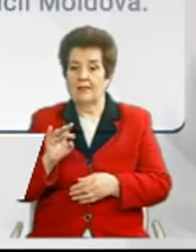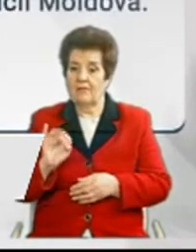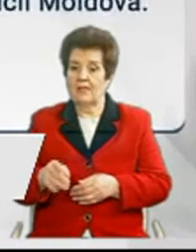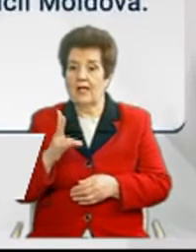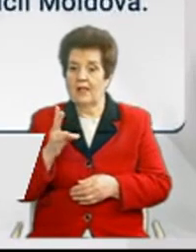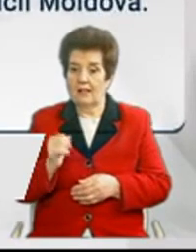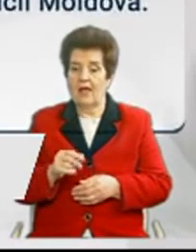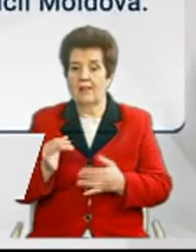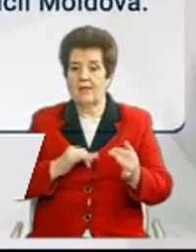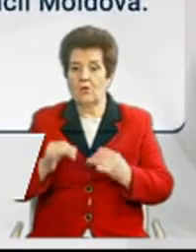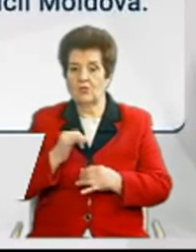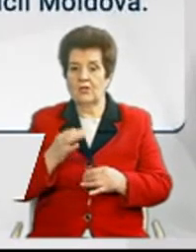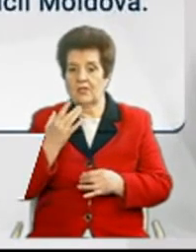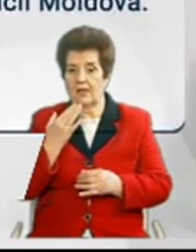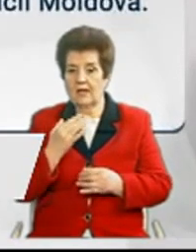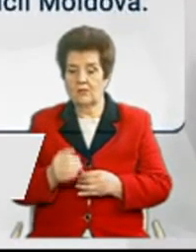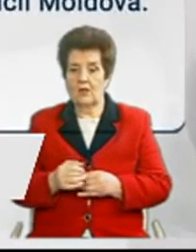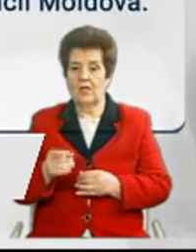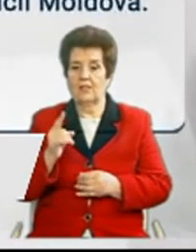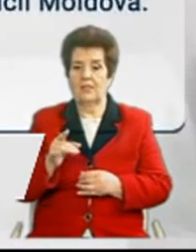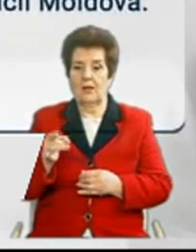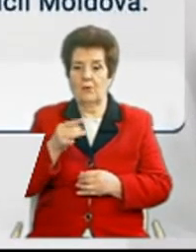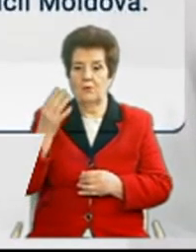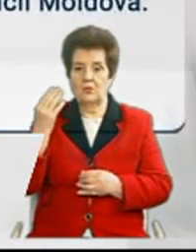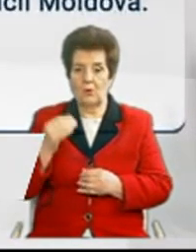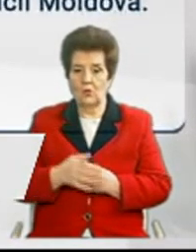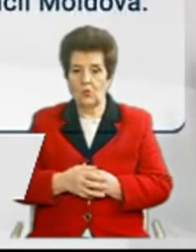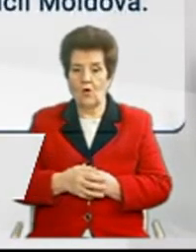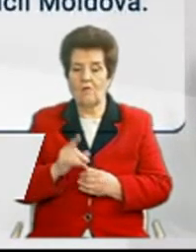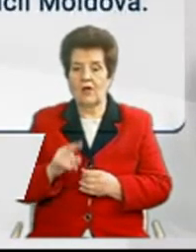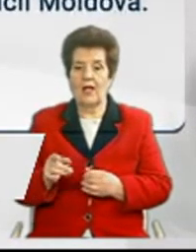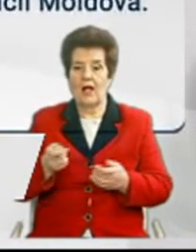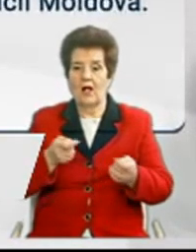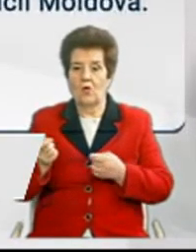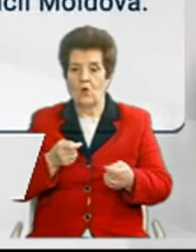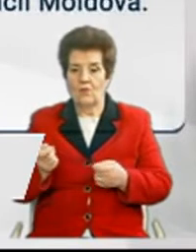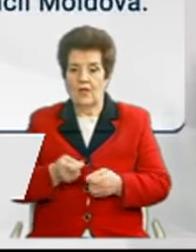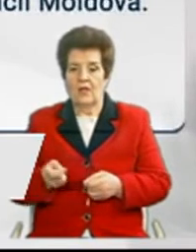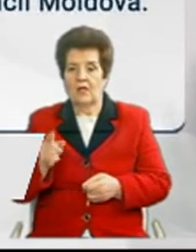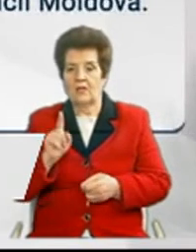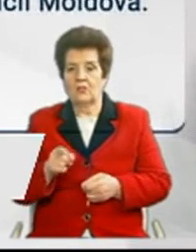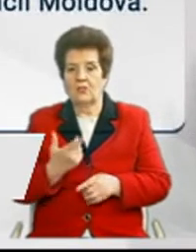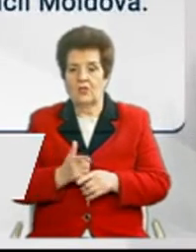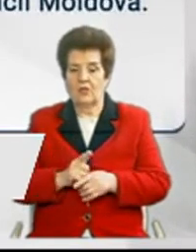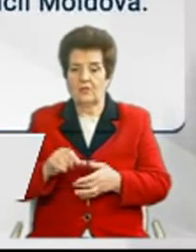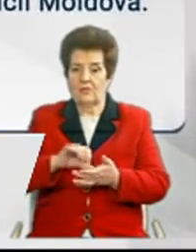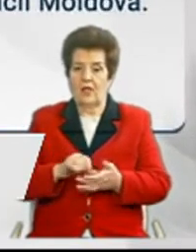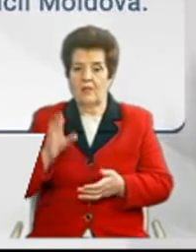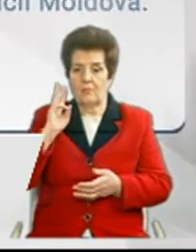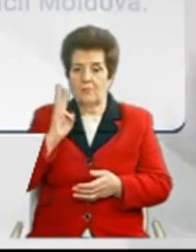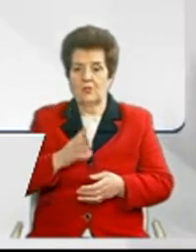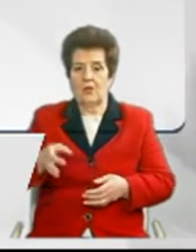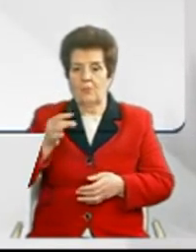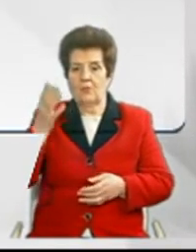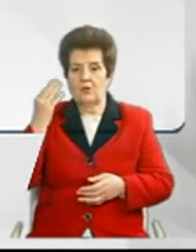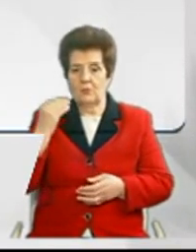negocieri, încheie tratate internaționale în numele Republicii Moldova, iar la propunerea guvernului acreditează și recheamă reprezentanții diplomatici ai Republicii